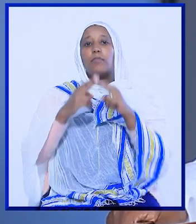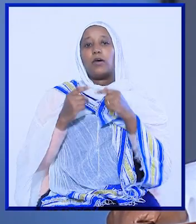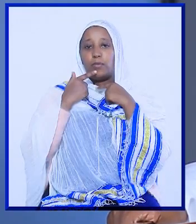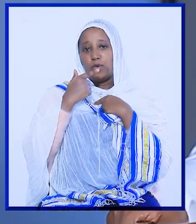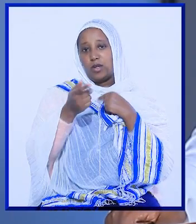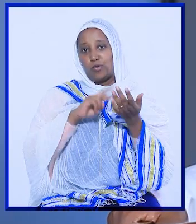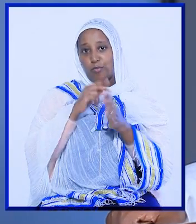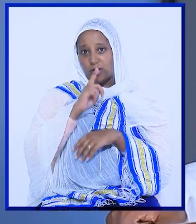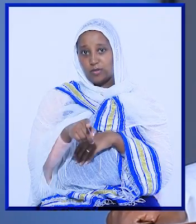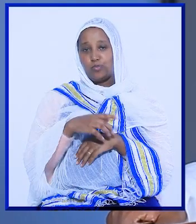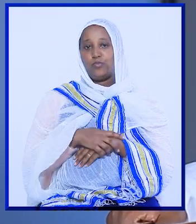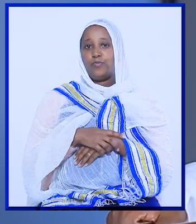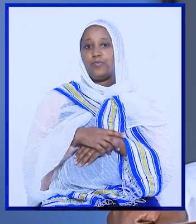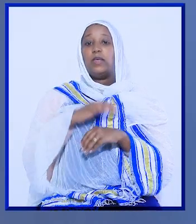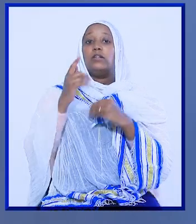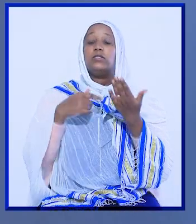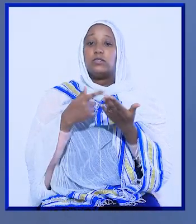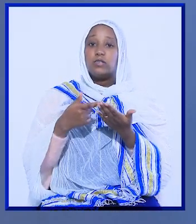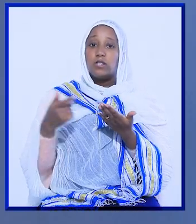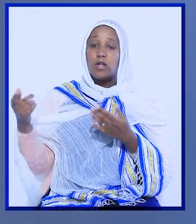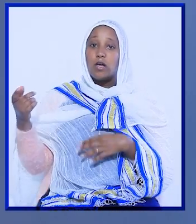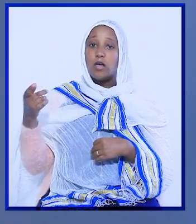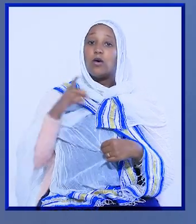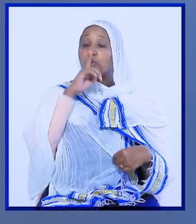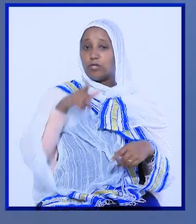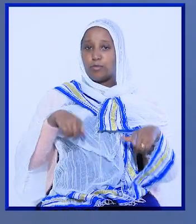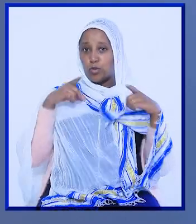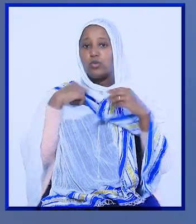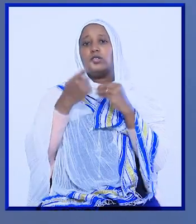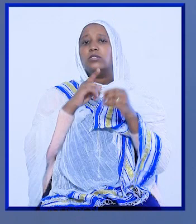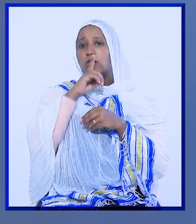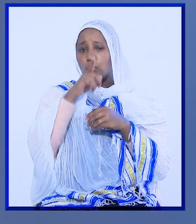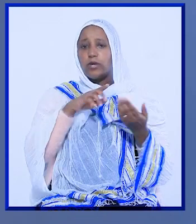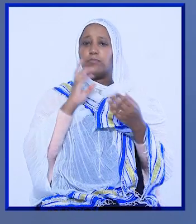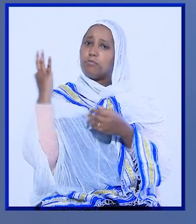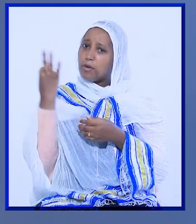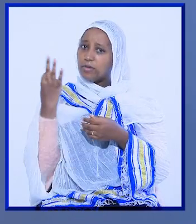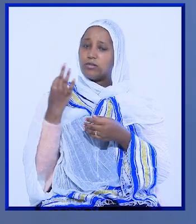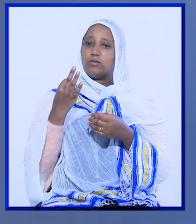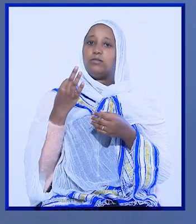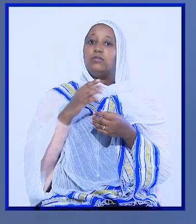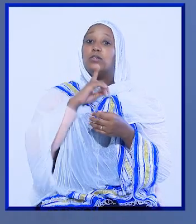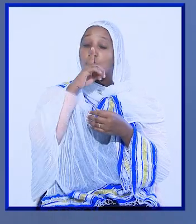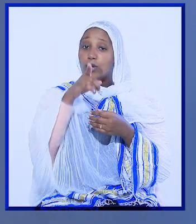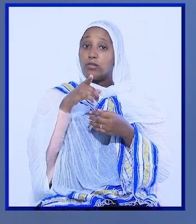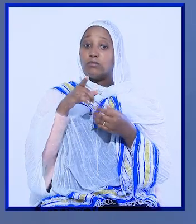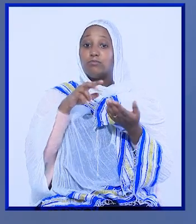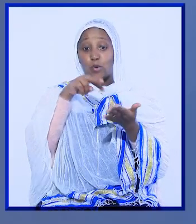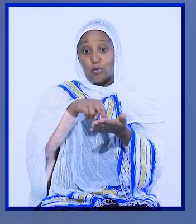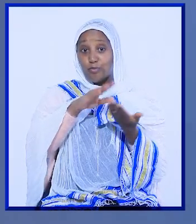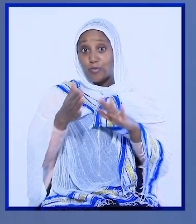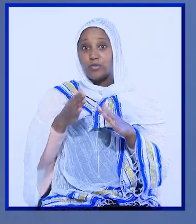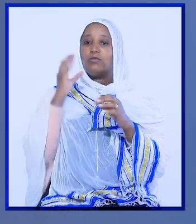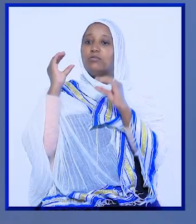እንደሚያከብረው የነገረው ማለት ነው። ስለ እውነት መኖር ወይም ስለ እውነት መመስከር፣ ስለ እውነት መሞት፣ ስለ እውነት መቆም